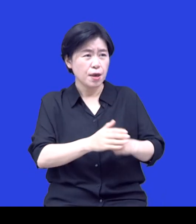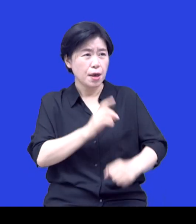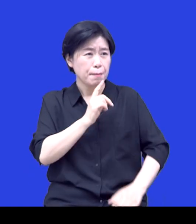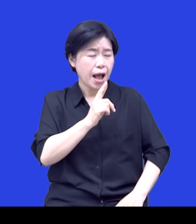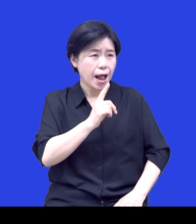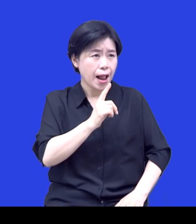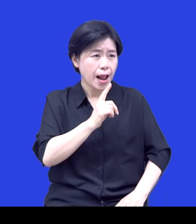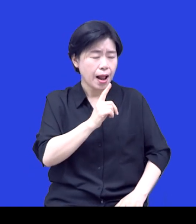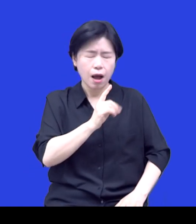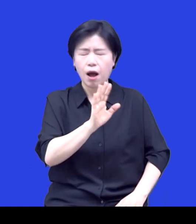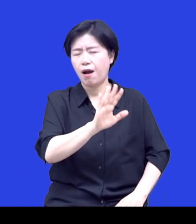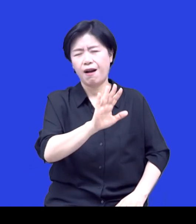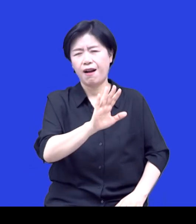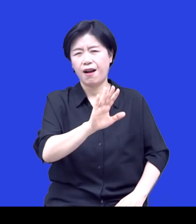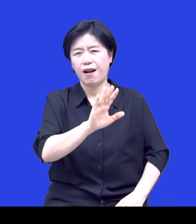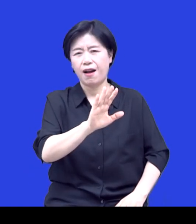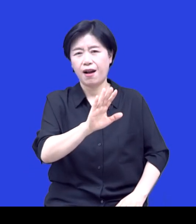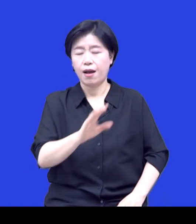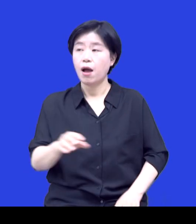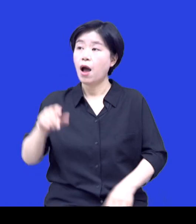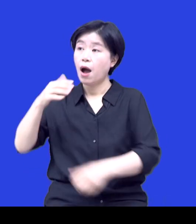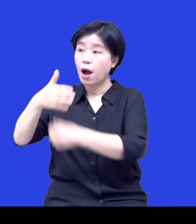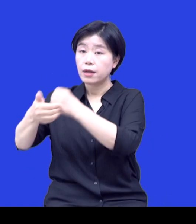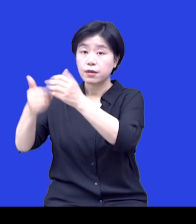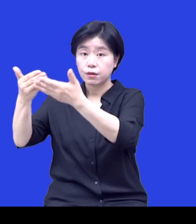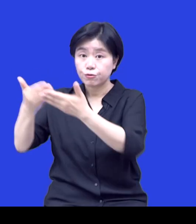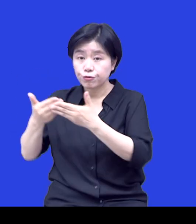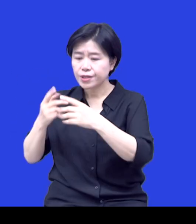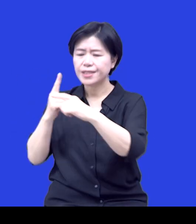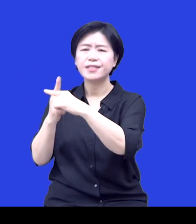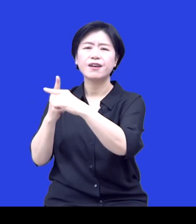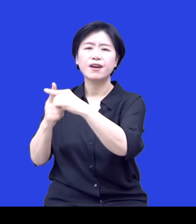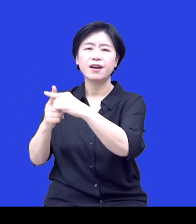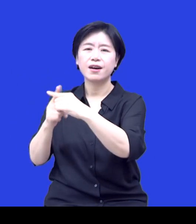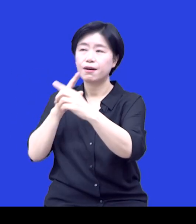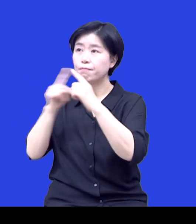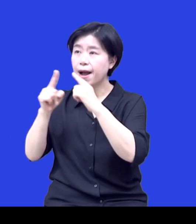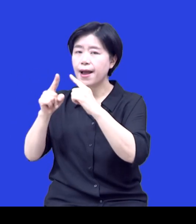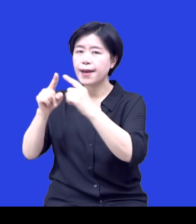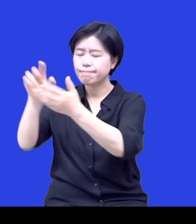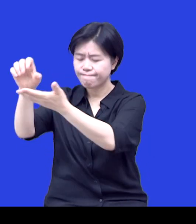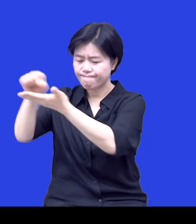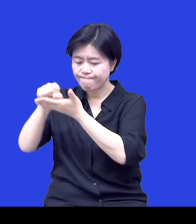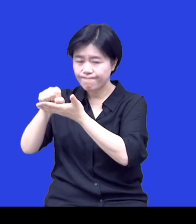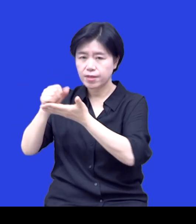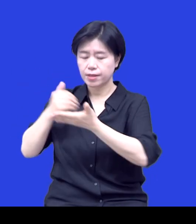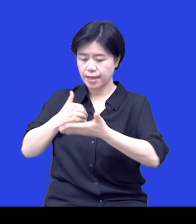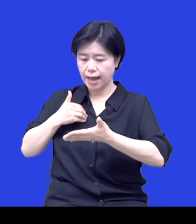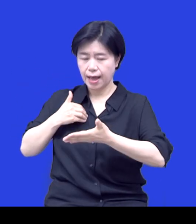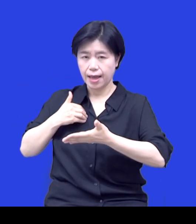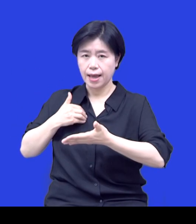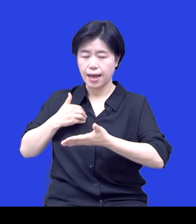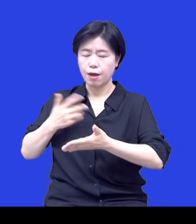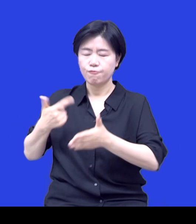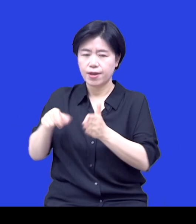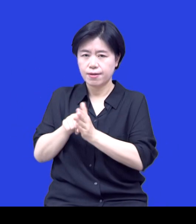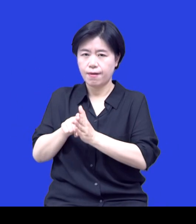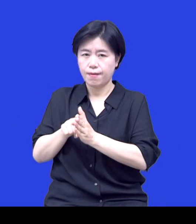그 준비를 하는 게 아니라 이 선한 말을 계속해서 나한테 선포를 계속하면서부터 살아난